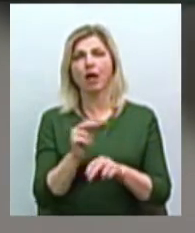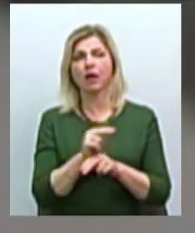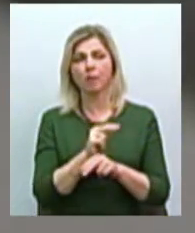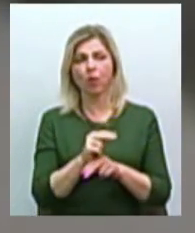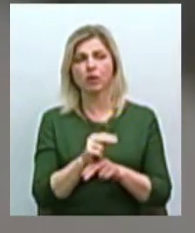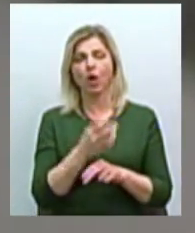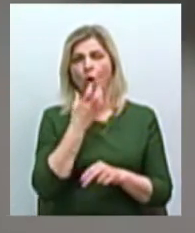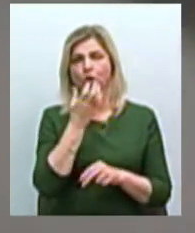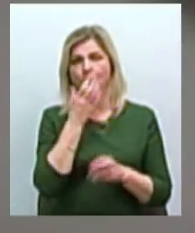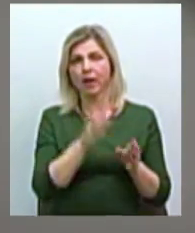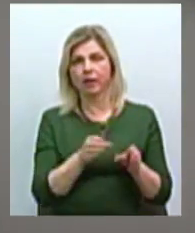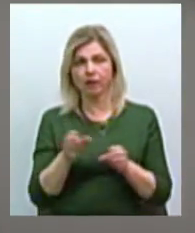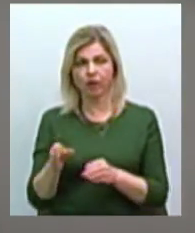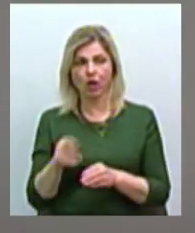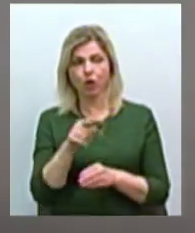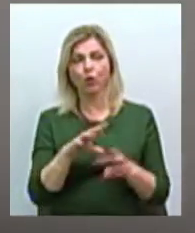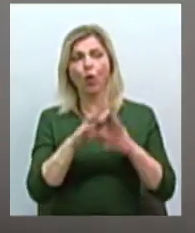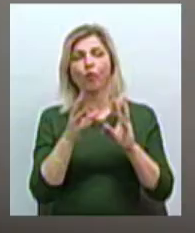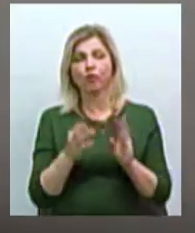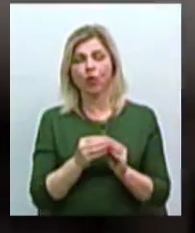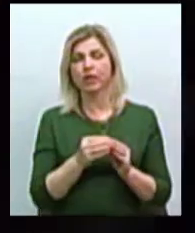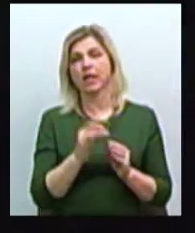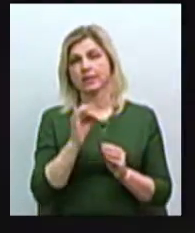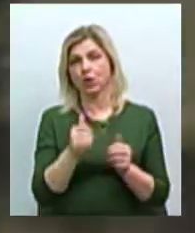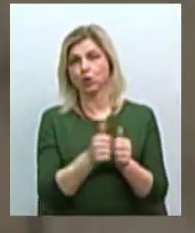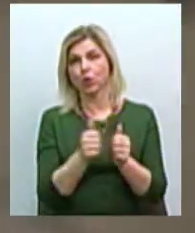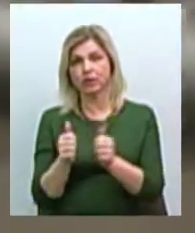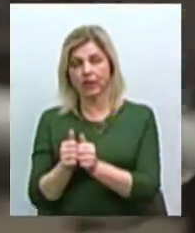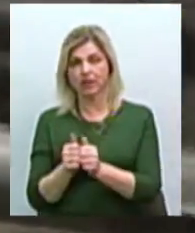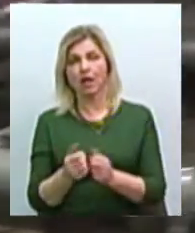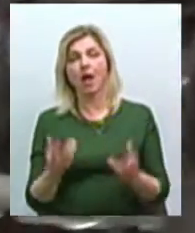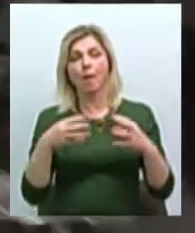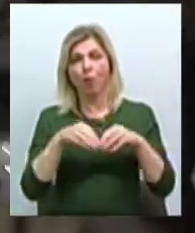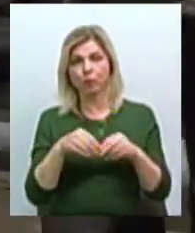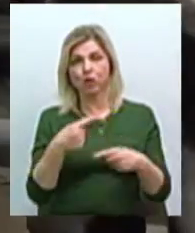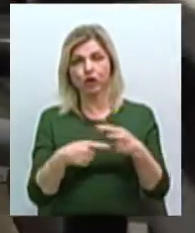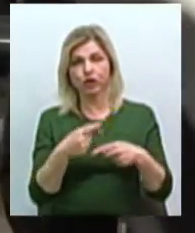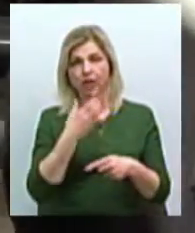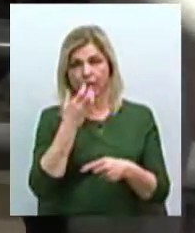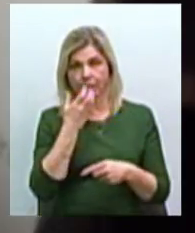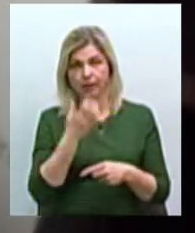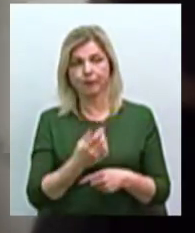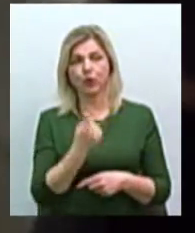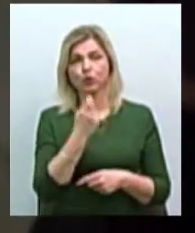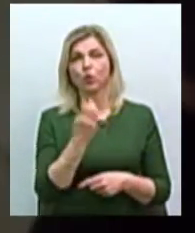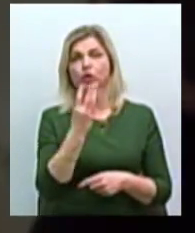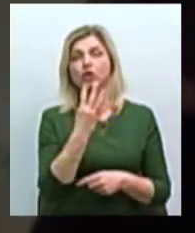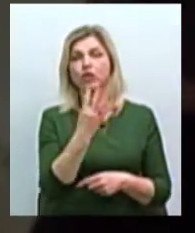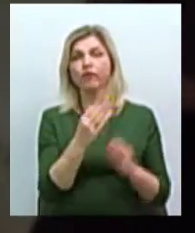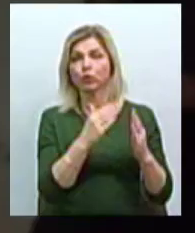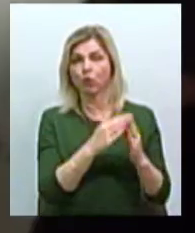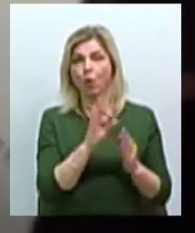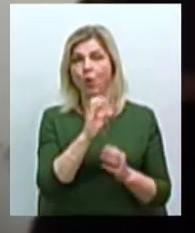будинку була спільна система теплопостачання із сусіднім – спільний лічильник тепла. У 134-му будинку ОСББ